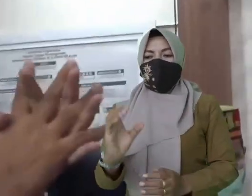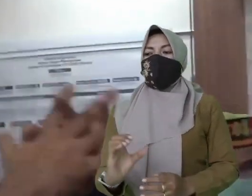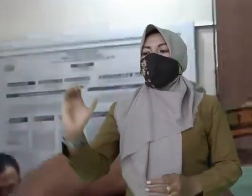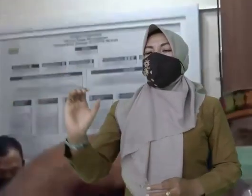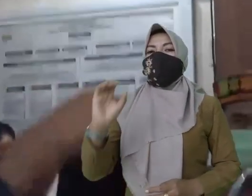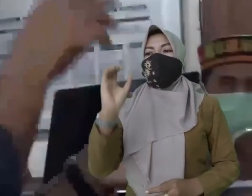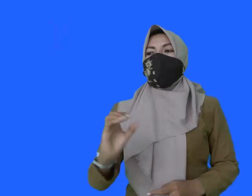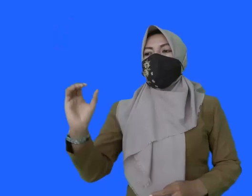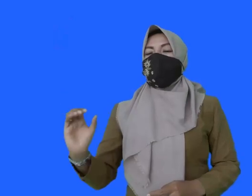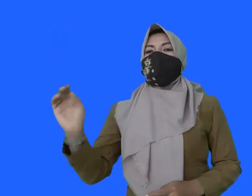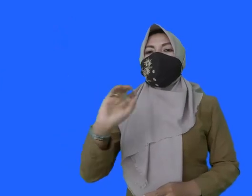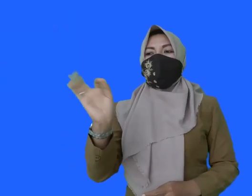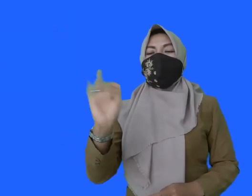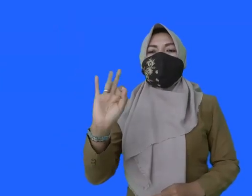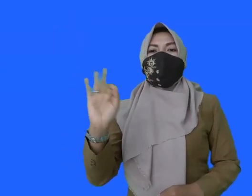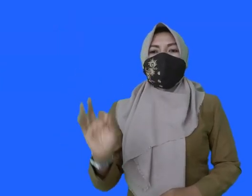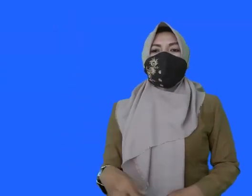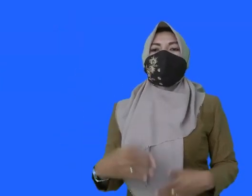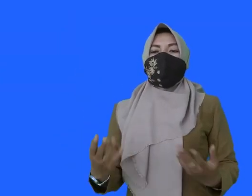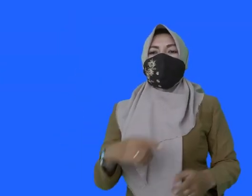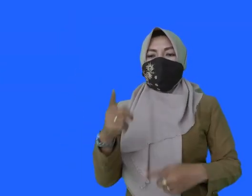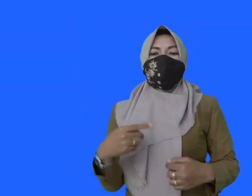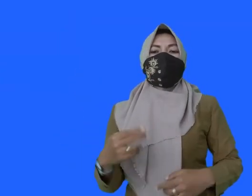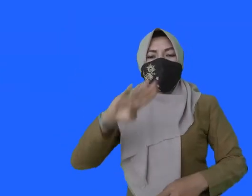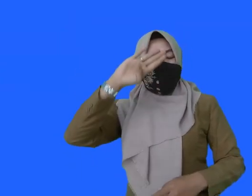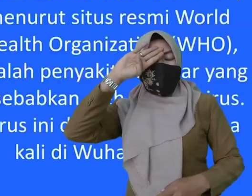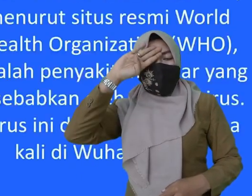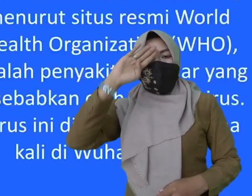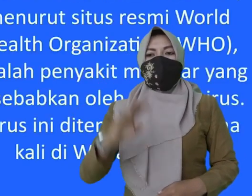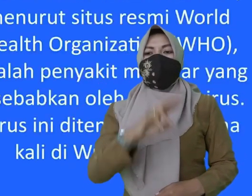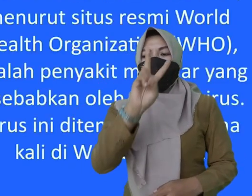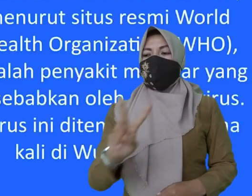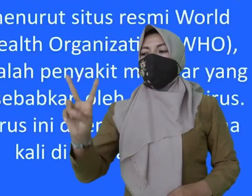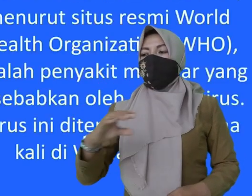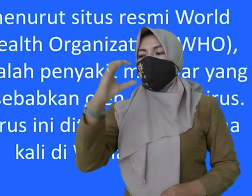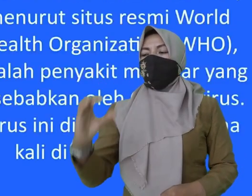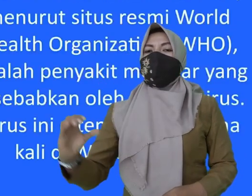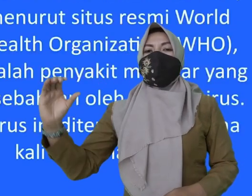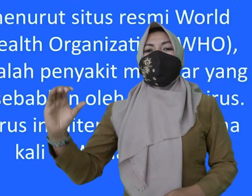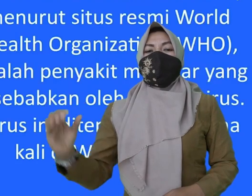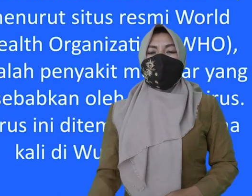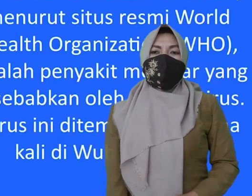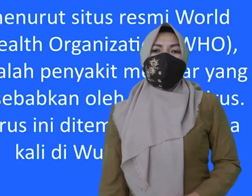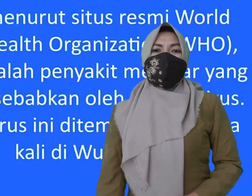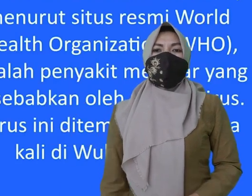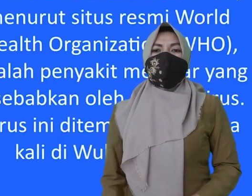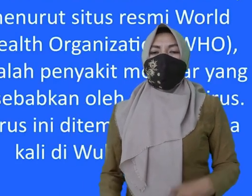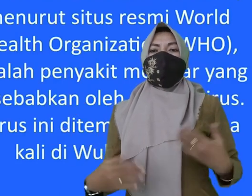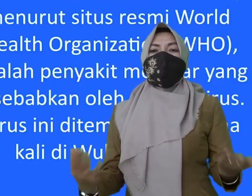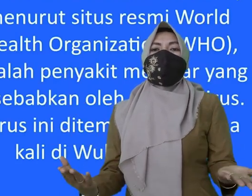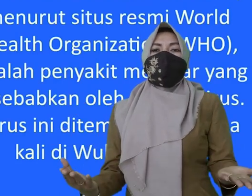Jadi COVID itu singkatan dari Corona Virus Disease 19, atau penyakit virus corona, bahasa